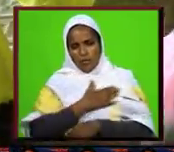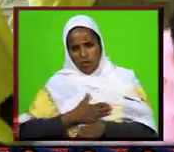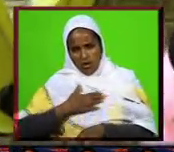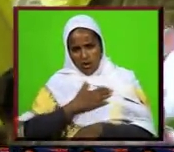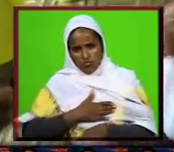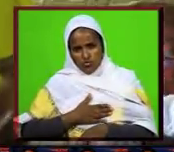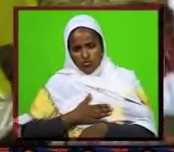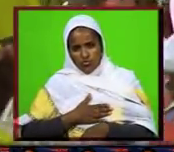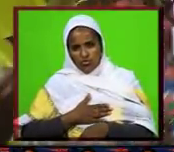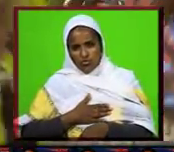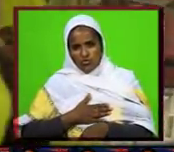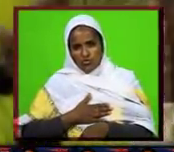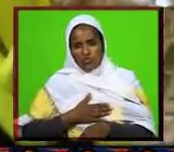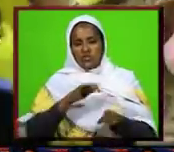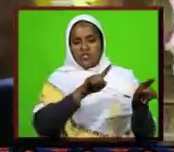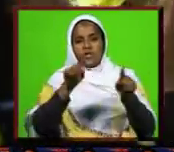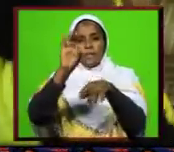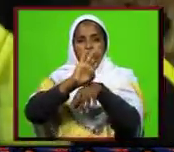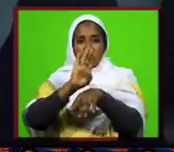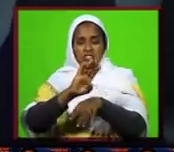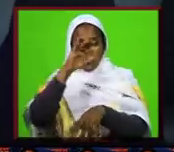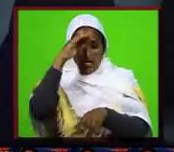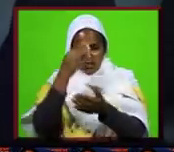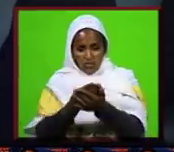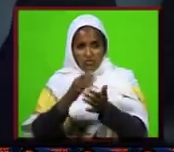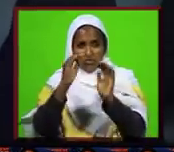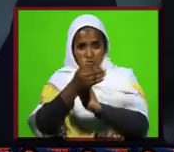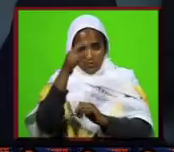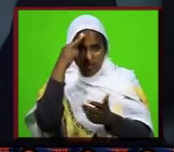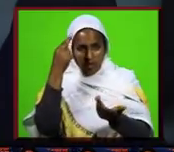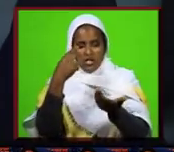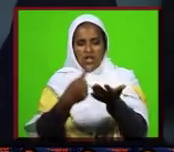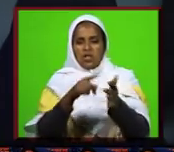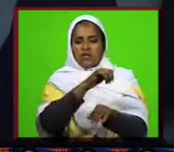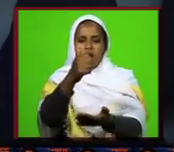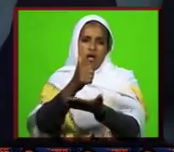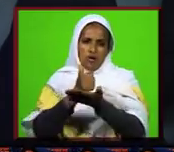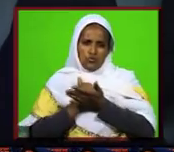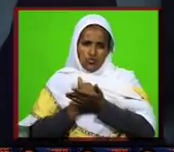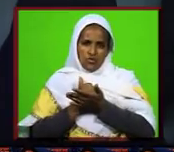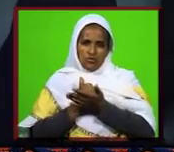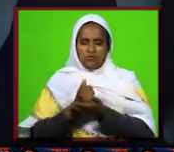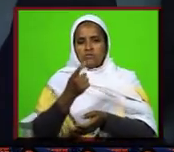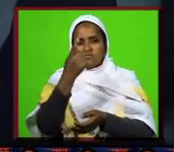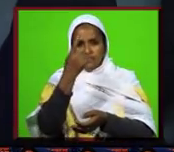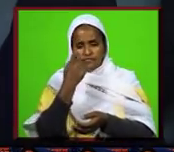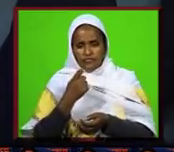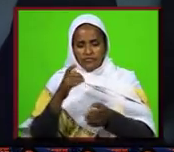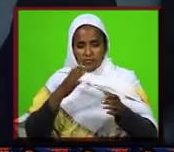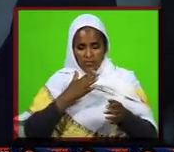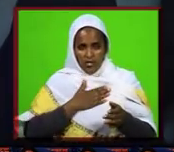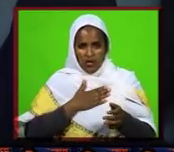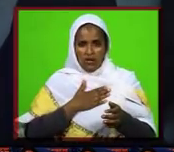እባካችሁ እንደ ቤተ ክርስቲያን ልጅነታችሁ ይህንን አግዙኝ፣ እርዱኝ።